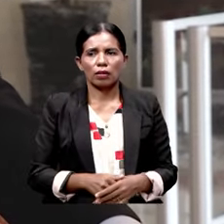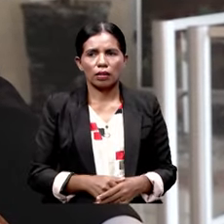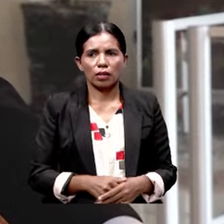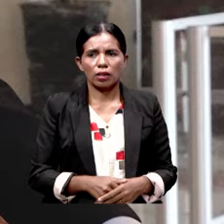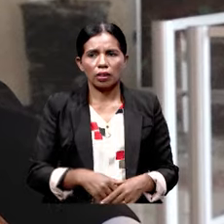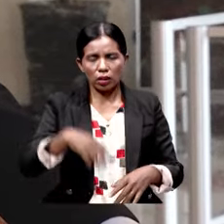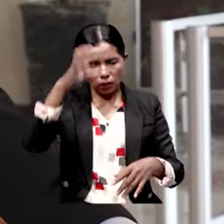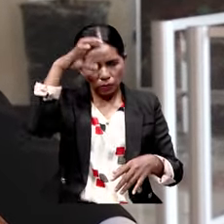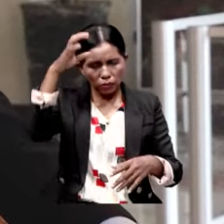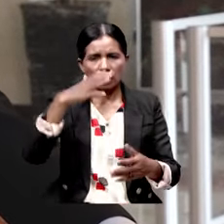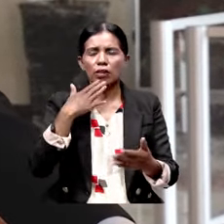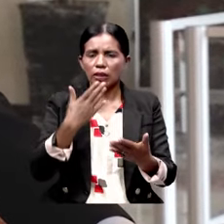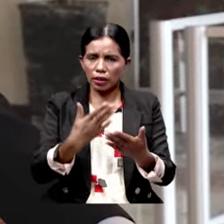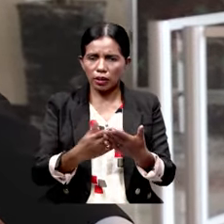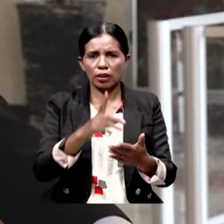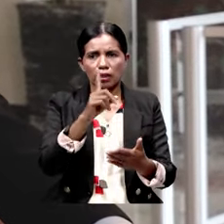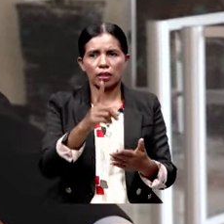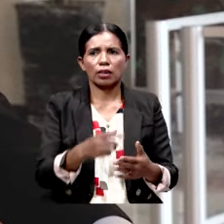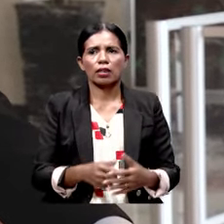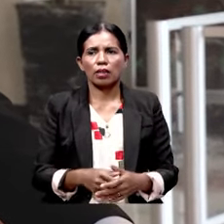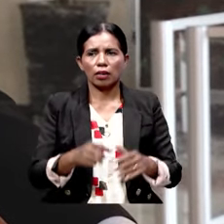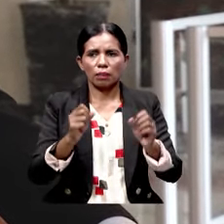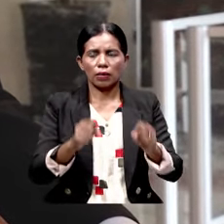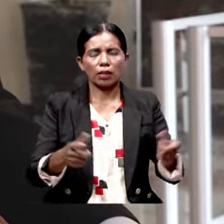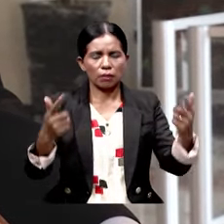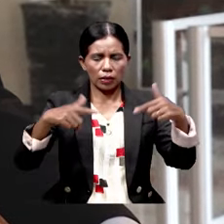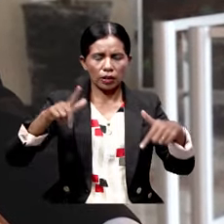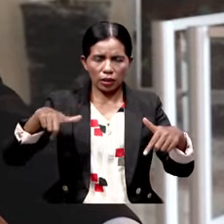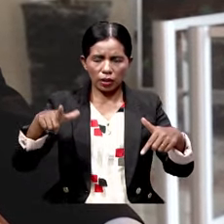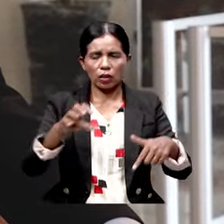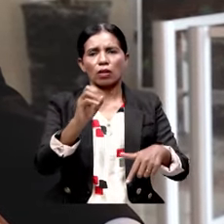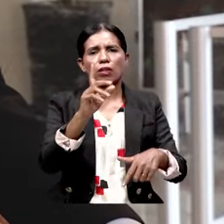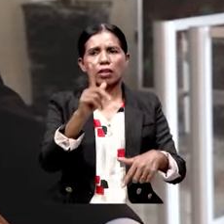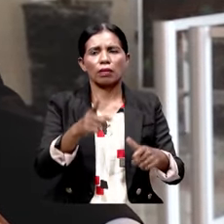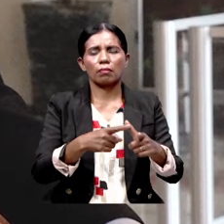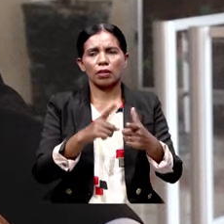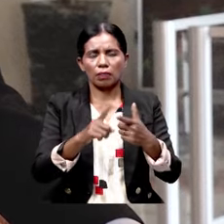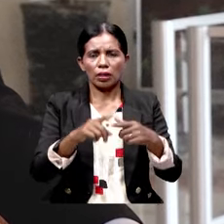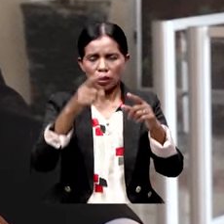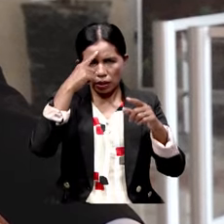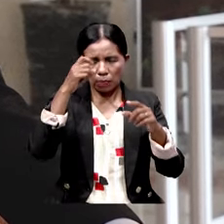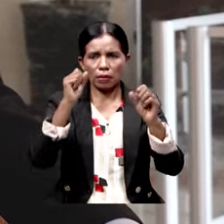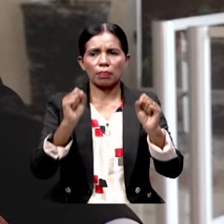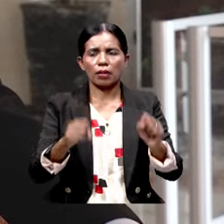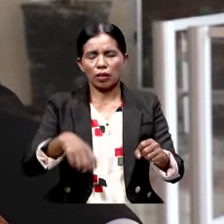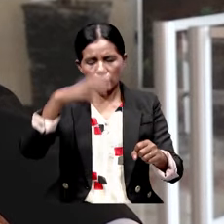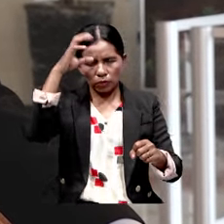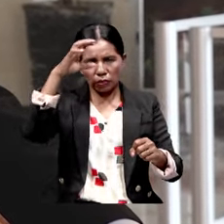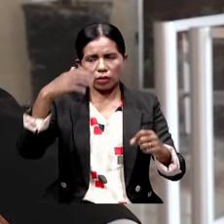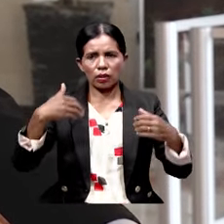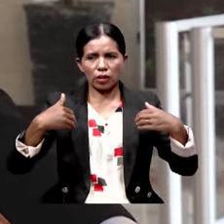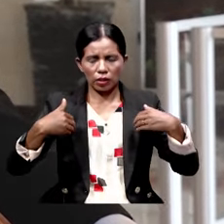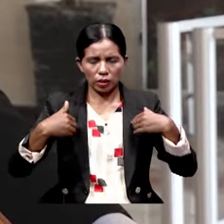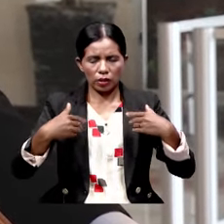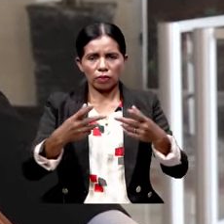udah ni dia kita, bel mai tarde tu mas lo dira, tambah bele, udah bele ian fatin pada,